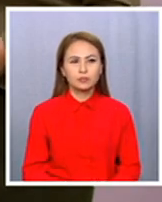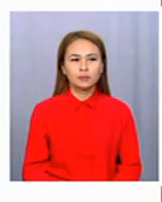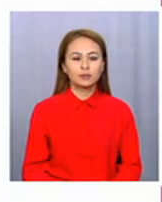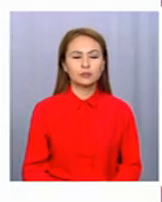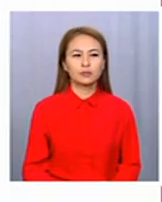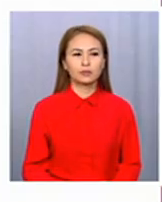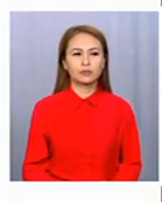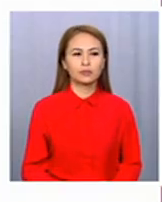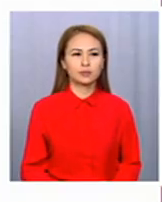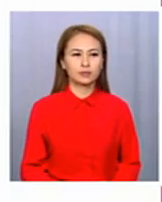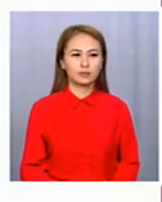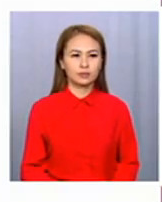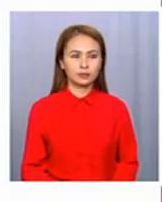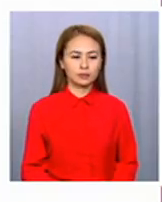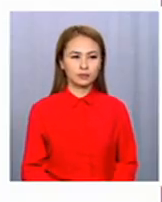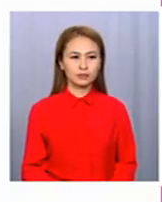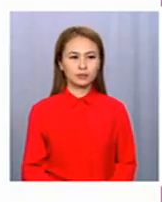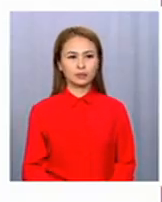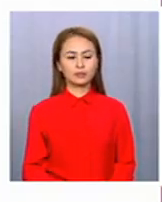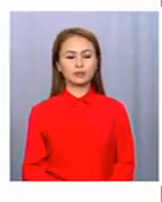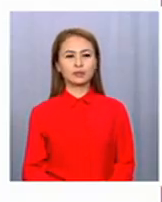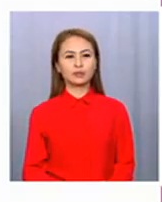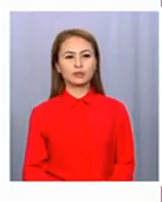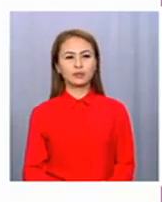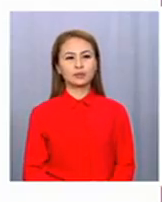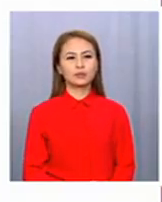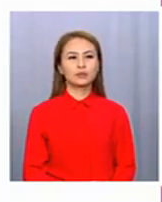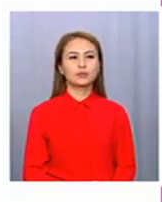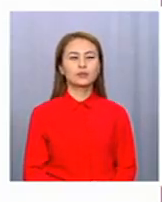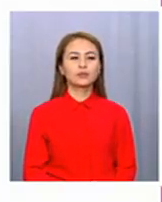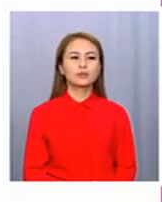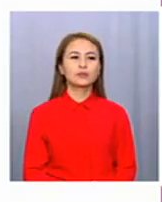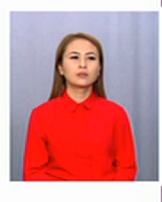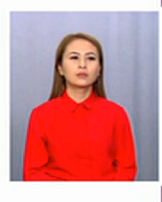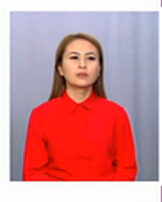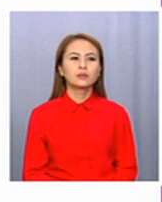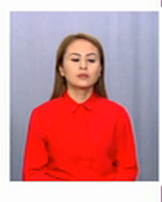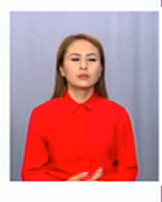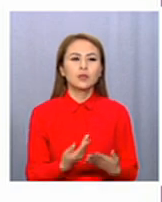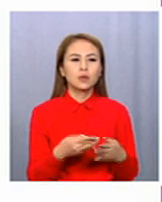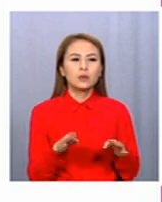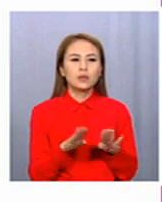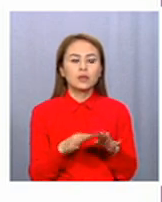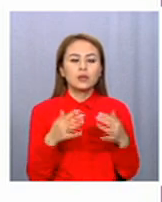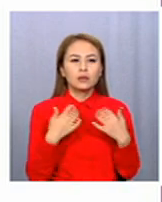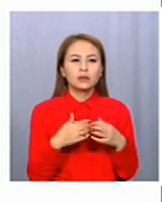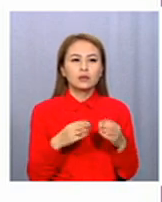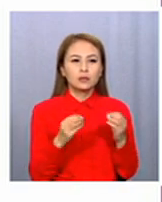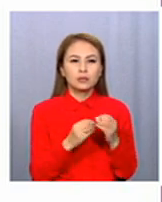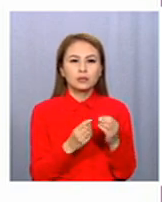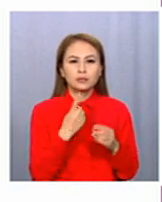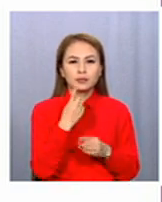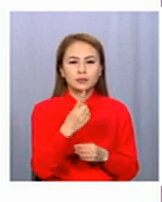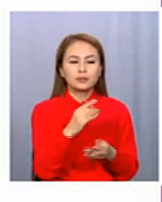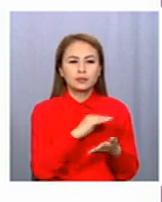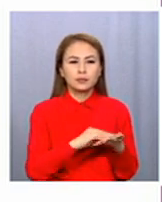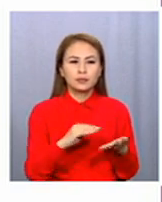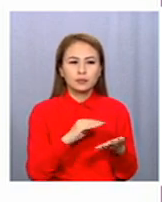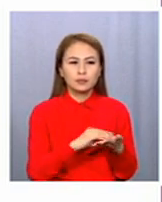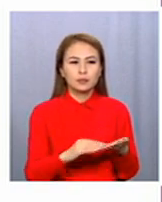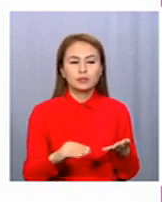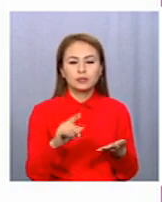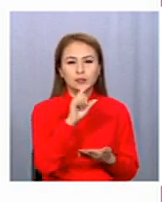көбейтеміз. Көбейтіндінің мәні 9 мыңға тең. Осы санның оннан бір бөлігін анықтаймыз.